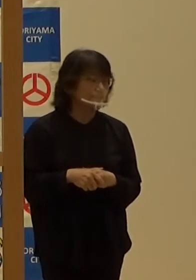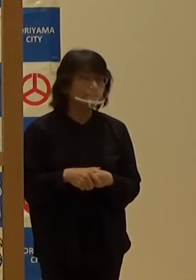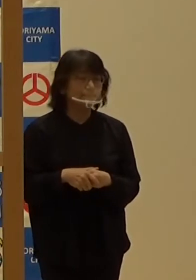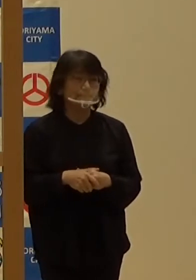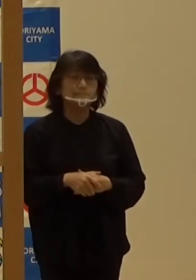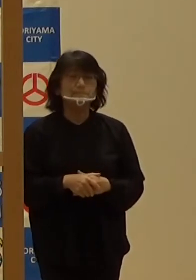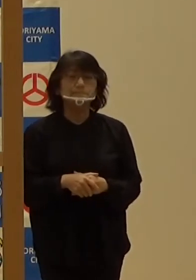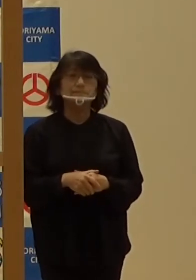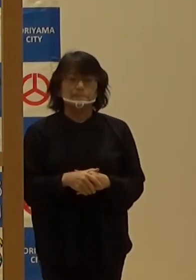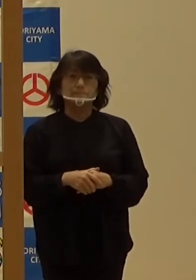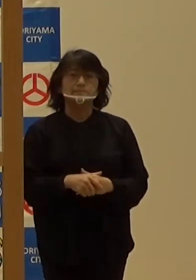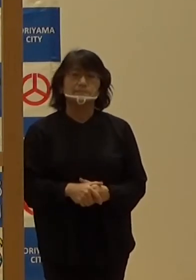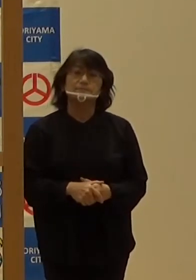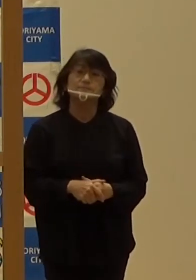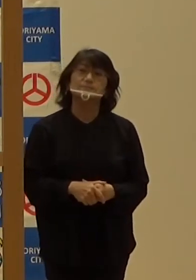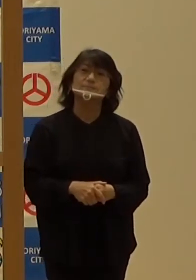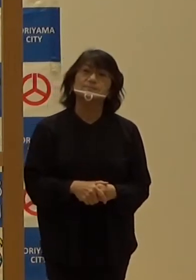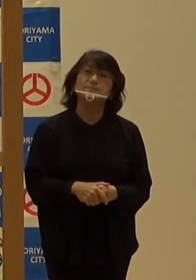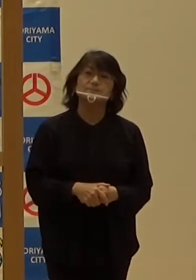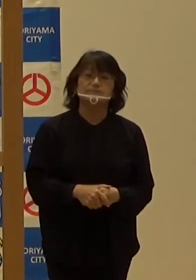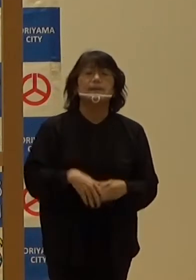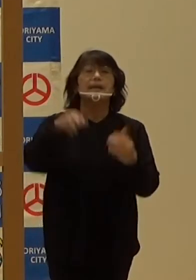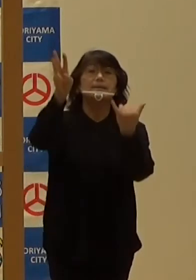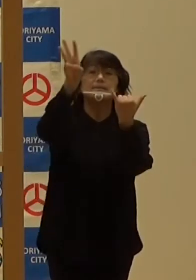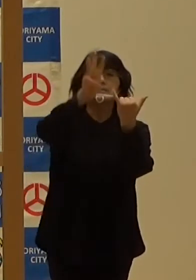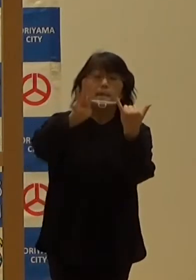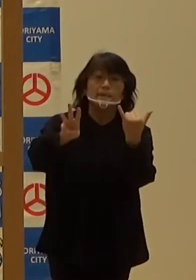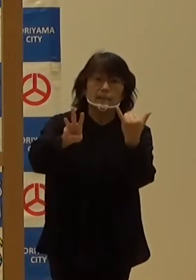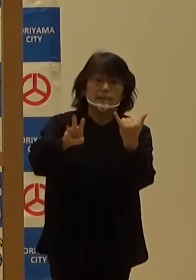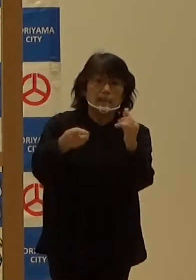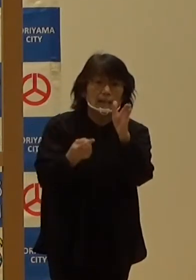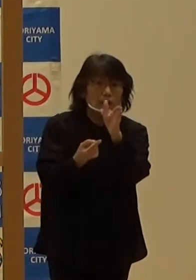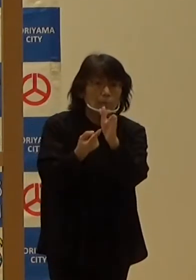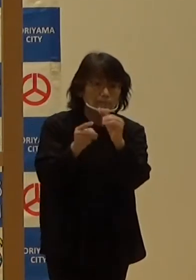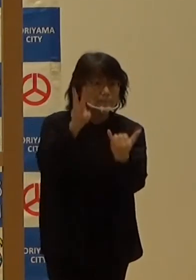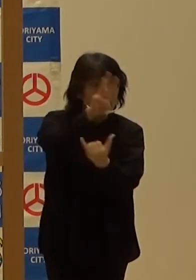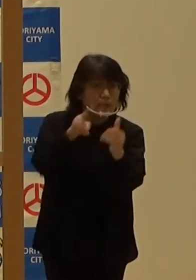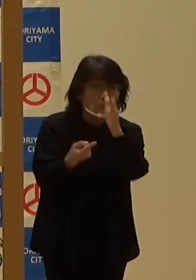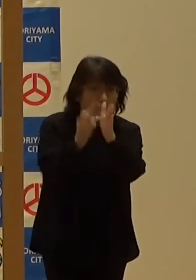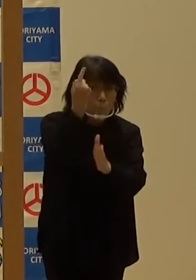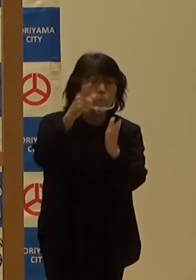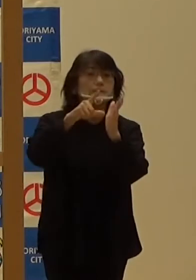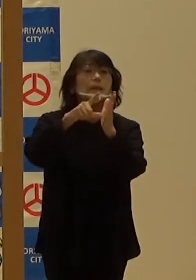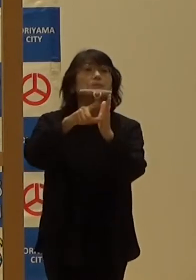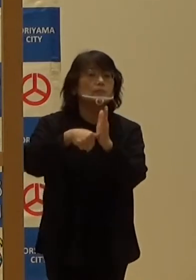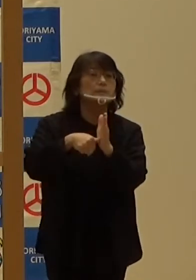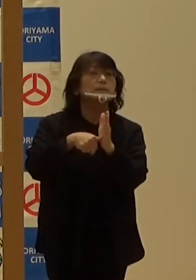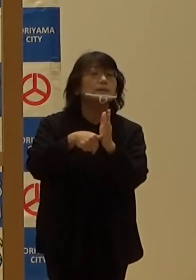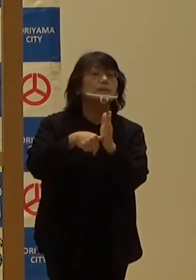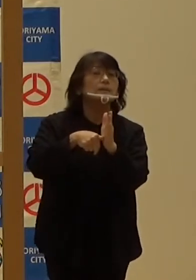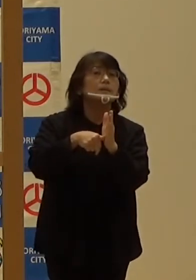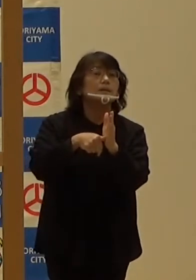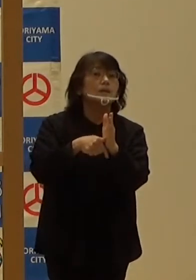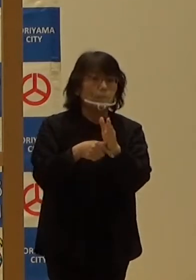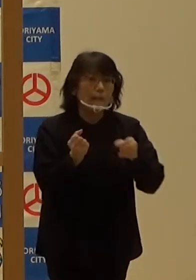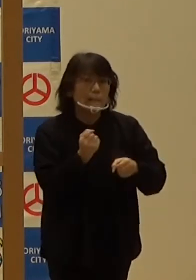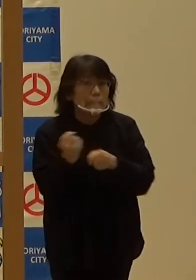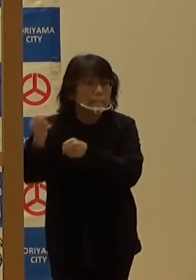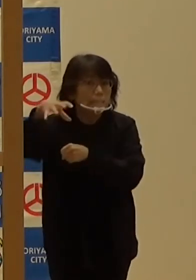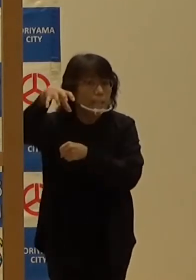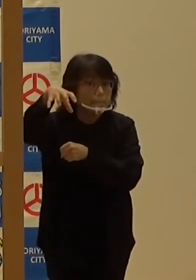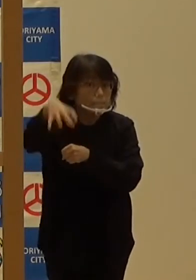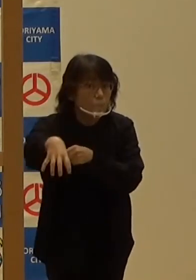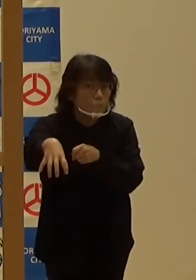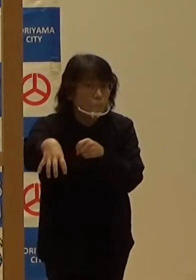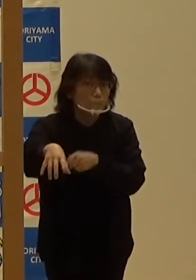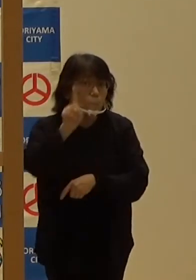ですけれども、当然、災害が発生した場合においては、避難の場所の一つとして考